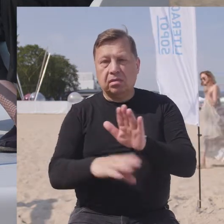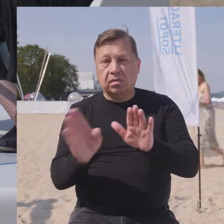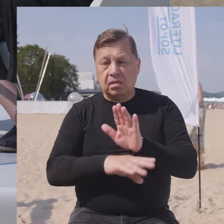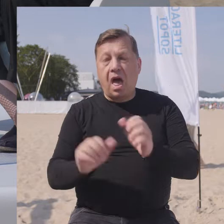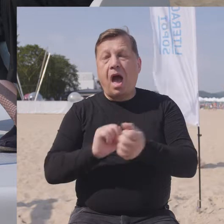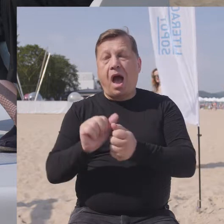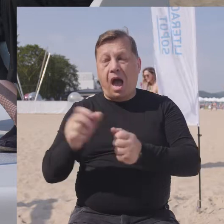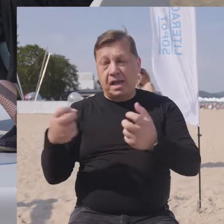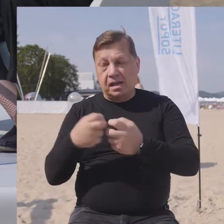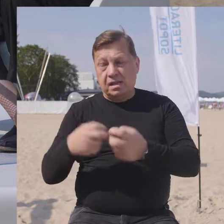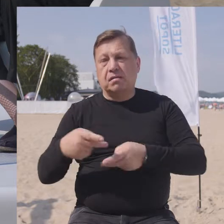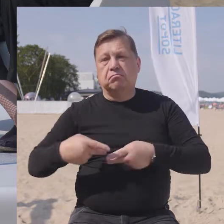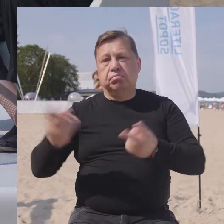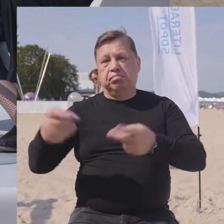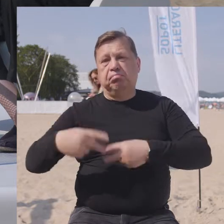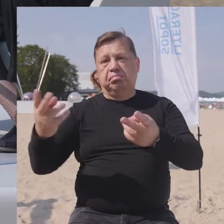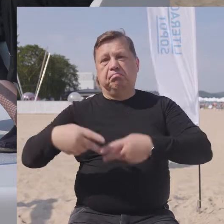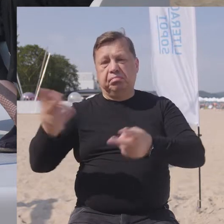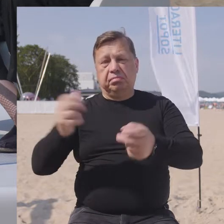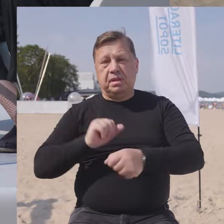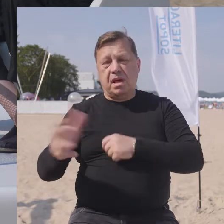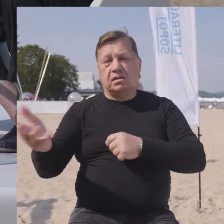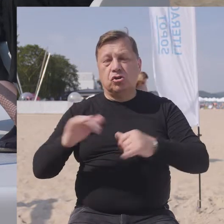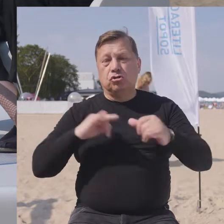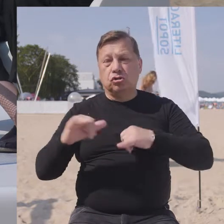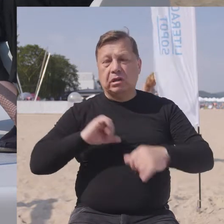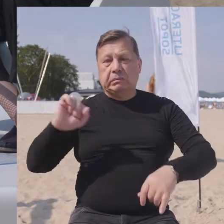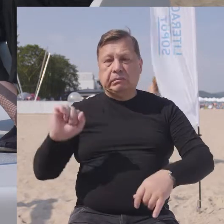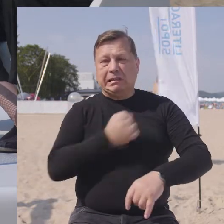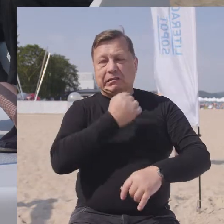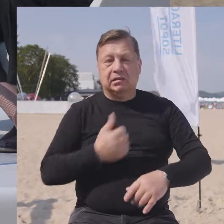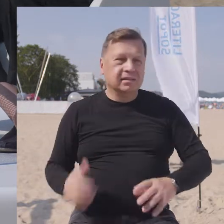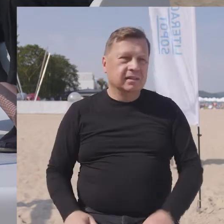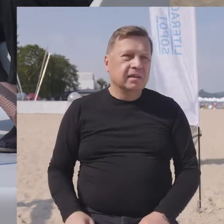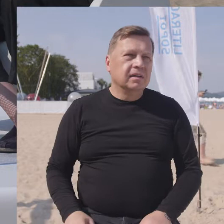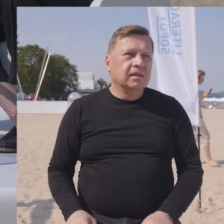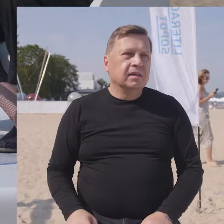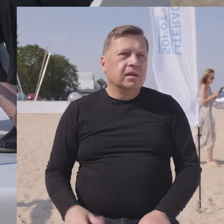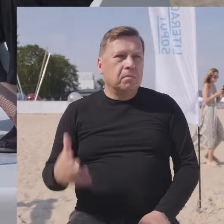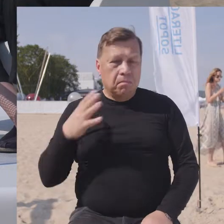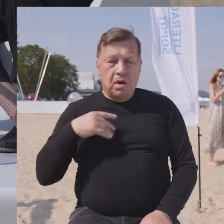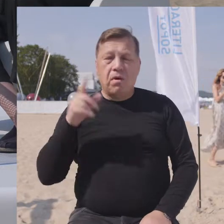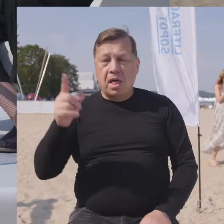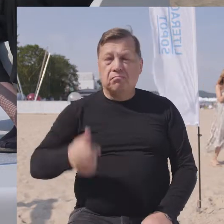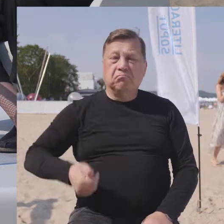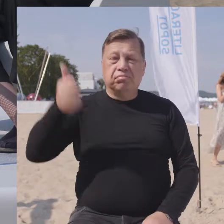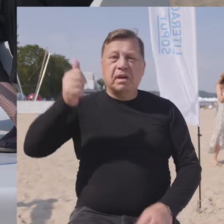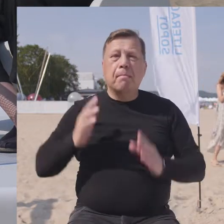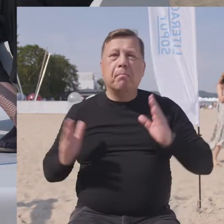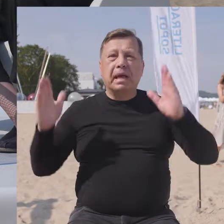odbiera takie możliwości naszym rządzącym. Kilka miesięcy temu jeden z arcybiskupów powiedział, zdaje